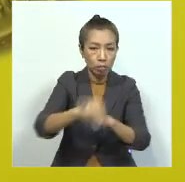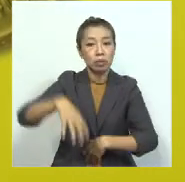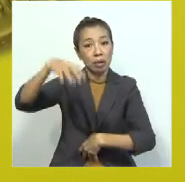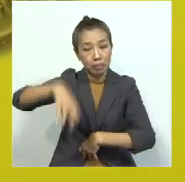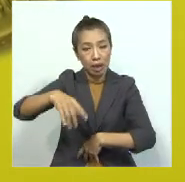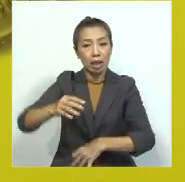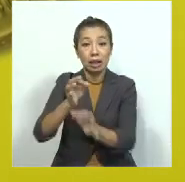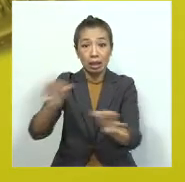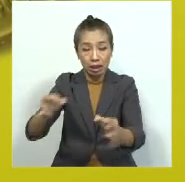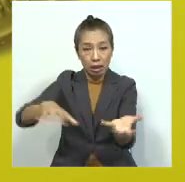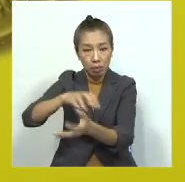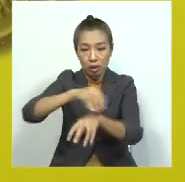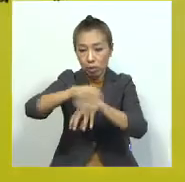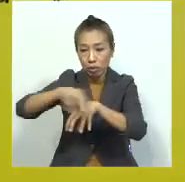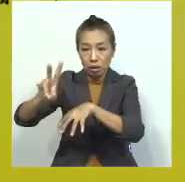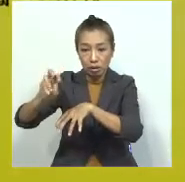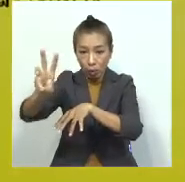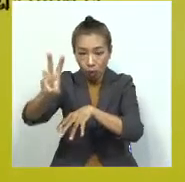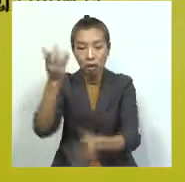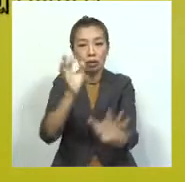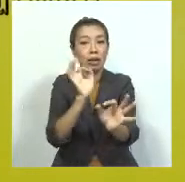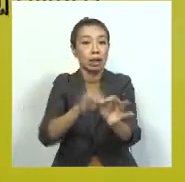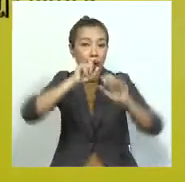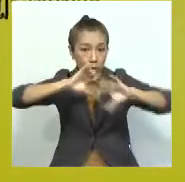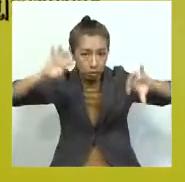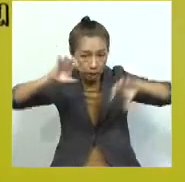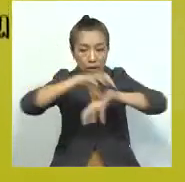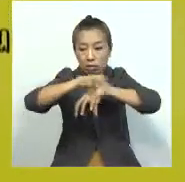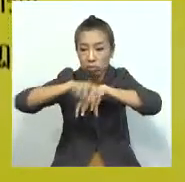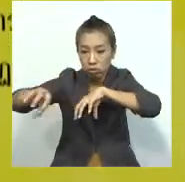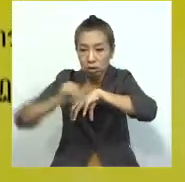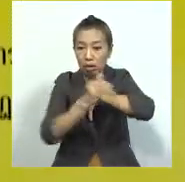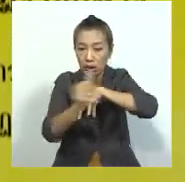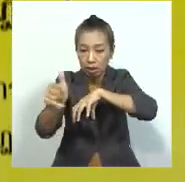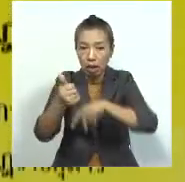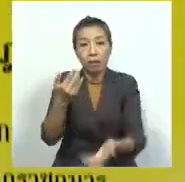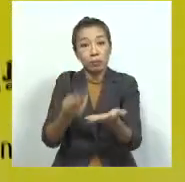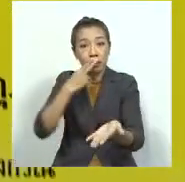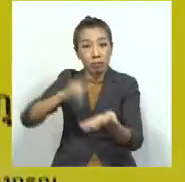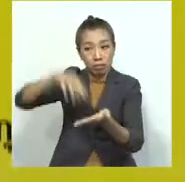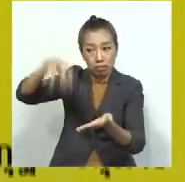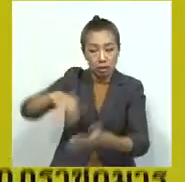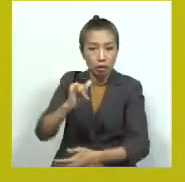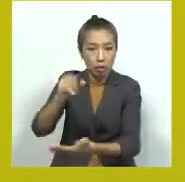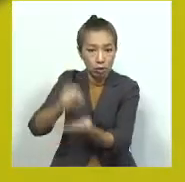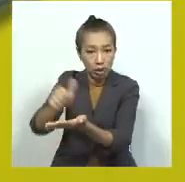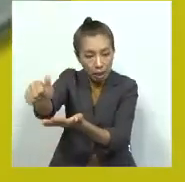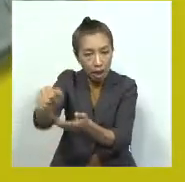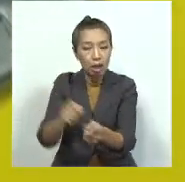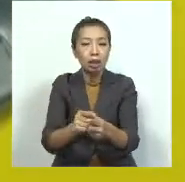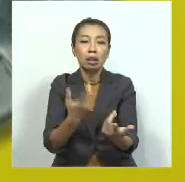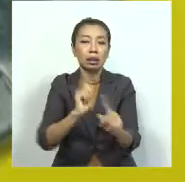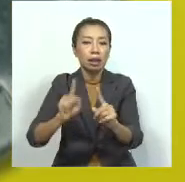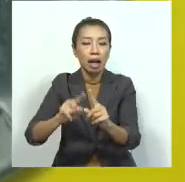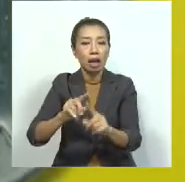พื้นที่รวมถึงที่สาขาของธนาคารกรุงไทยนะครับหรือว่าที่บริษัทไปรษณีย์ไทยและก็บริษัทเคาน์เตอร์สวิตนะ